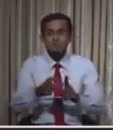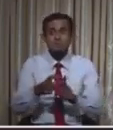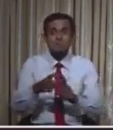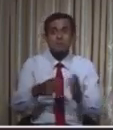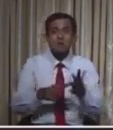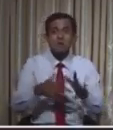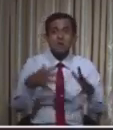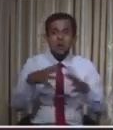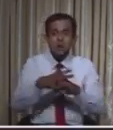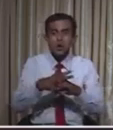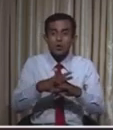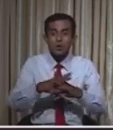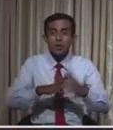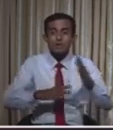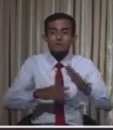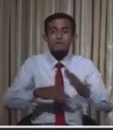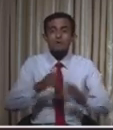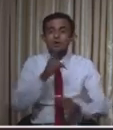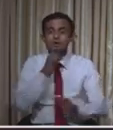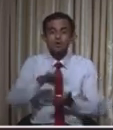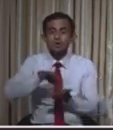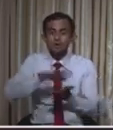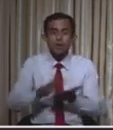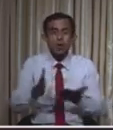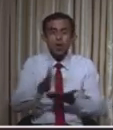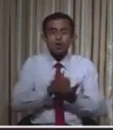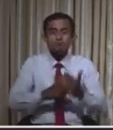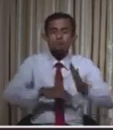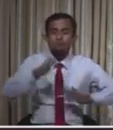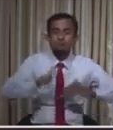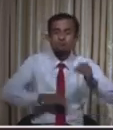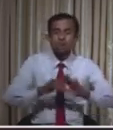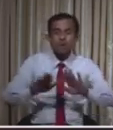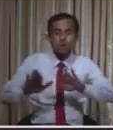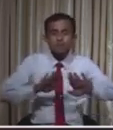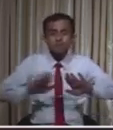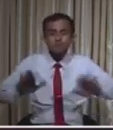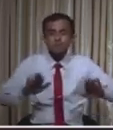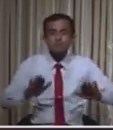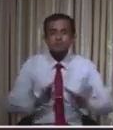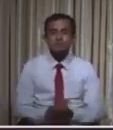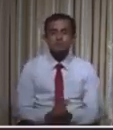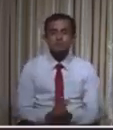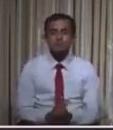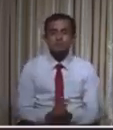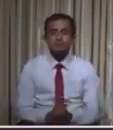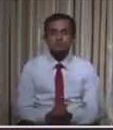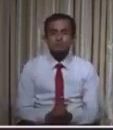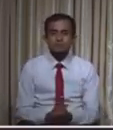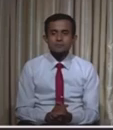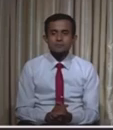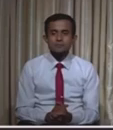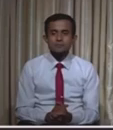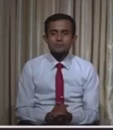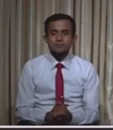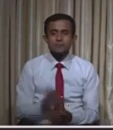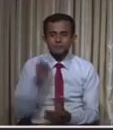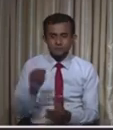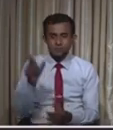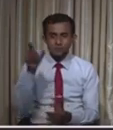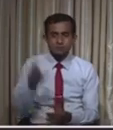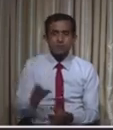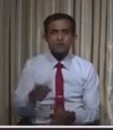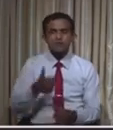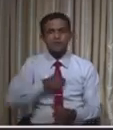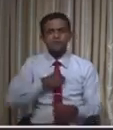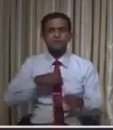නීතිය අධිකරණ තීන්දුව සහ සියල්ල යොදාගෙන පාලනය කර ගන්න එක එතකොට දූෂිතයින්ට සුවසේ